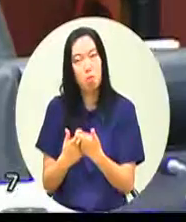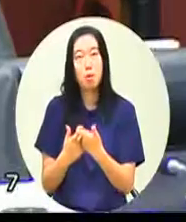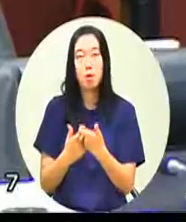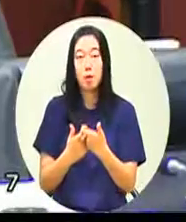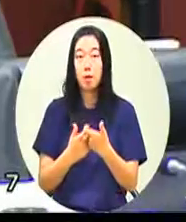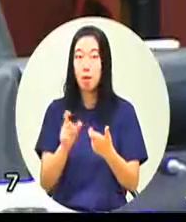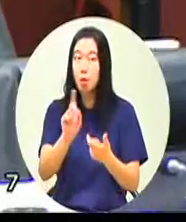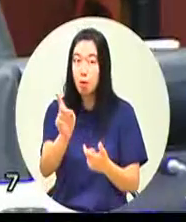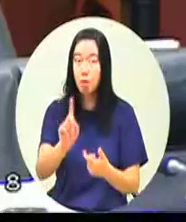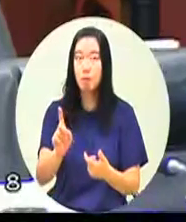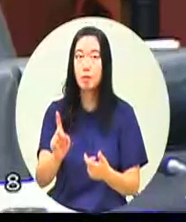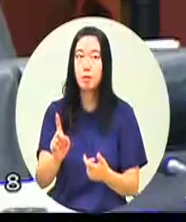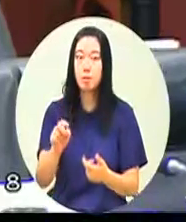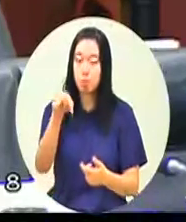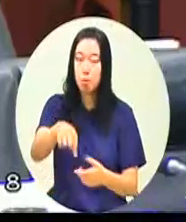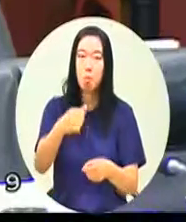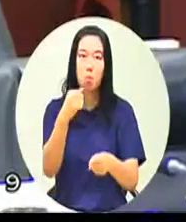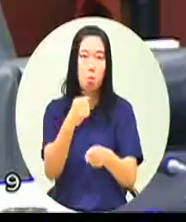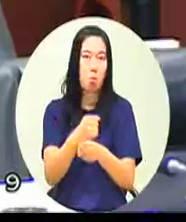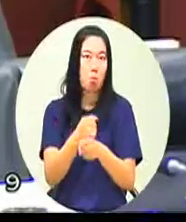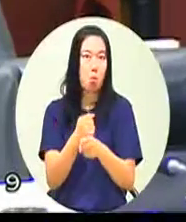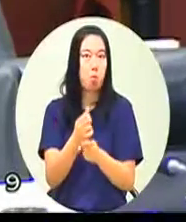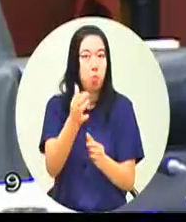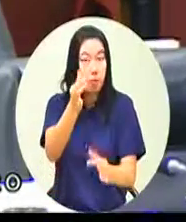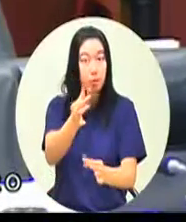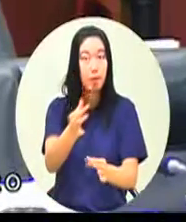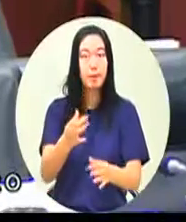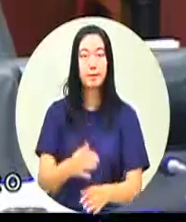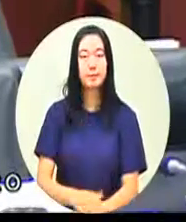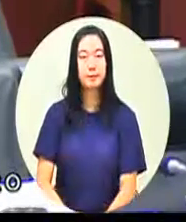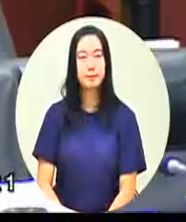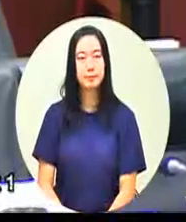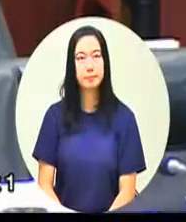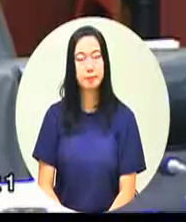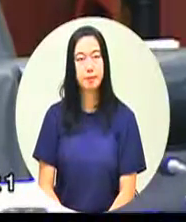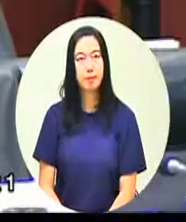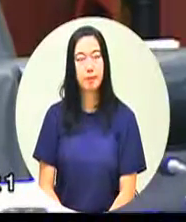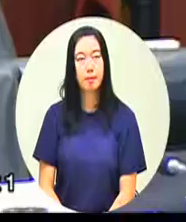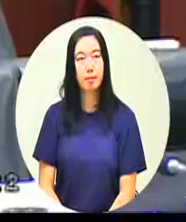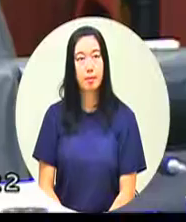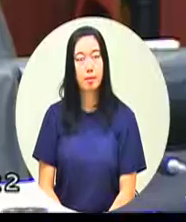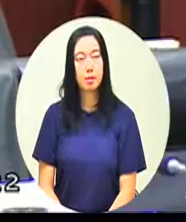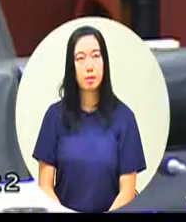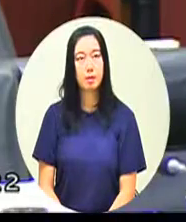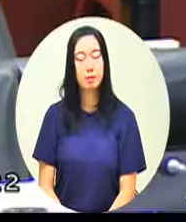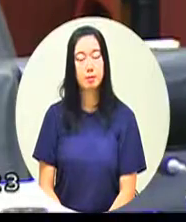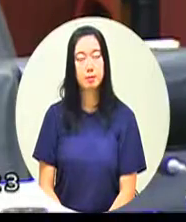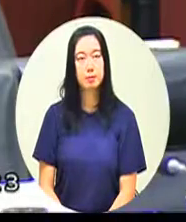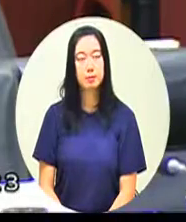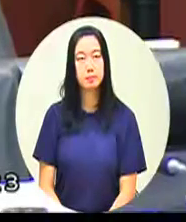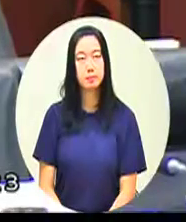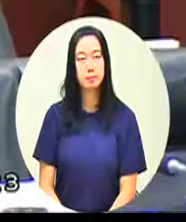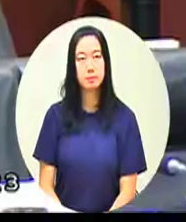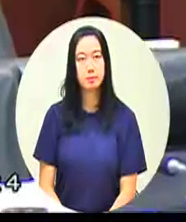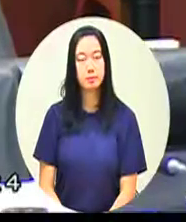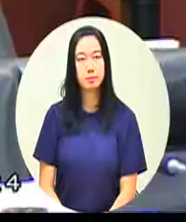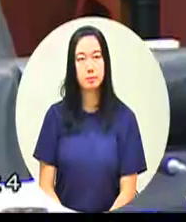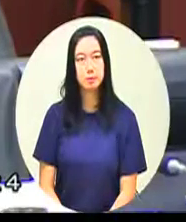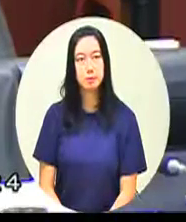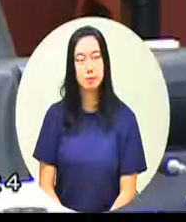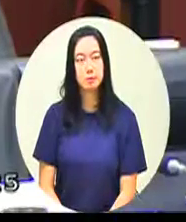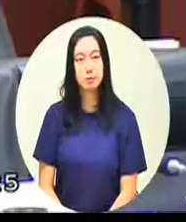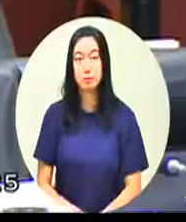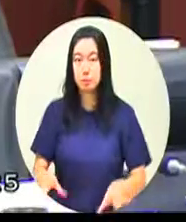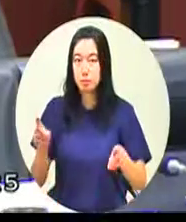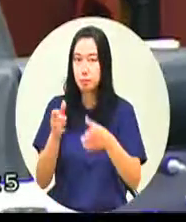来把这个工作、把这个任务把它做好哈。那首先，我们针对